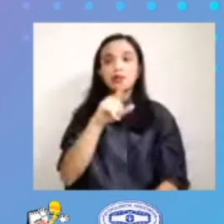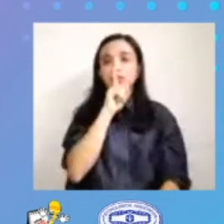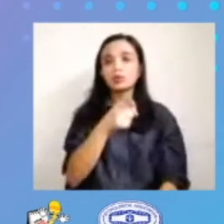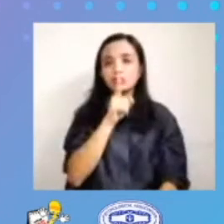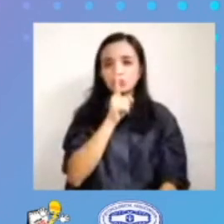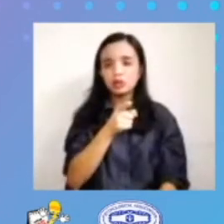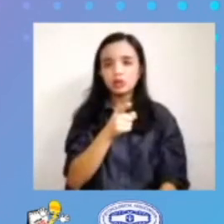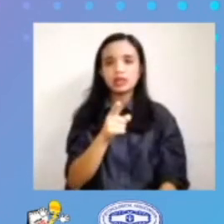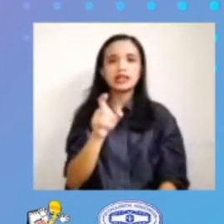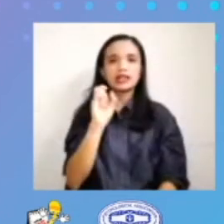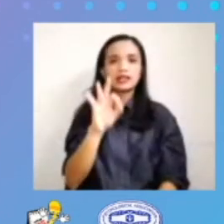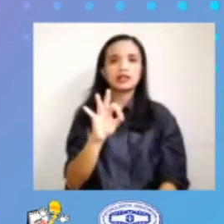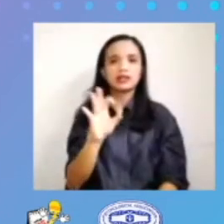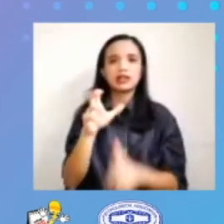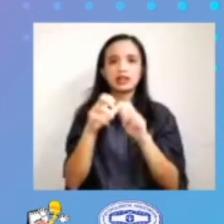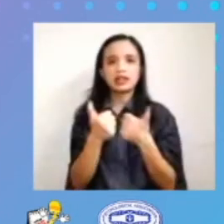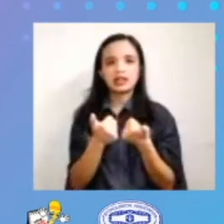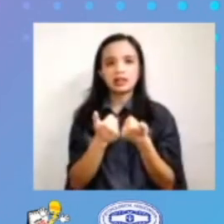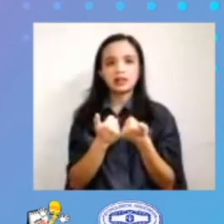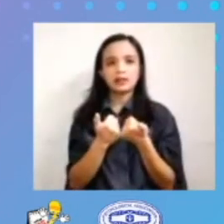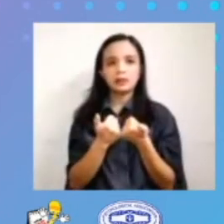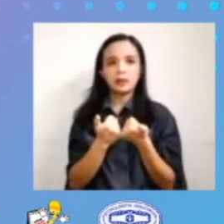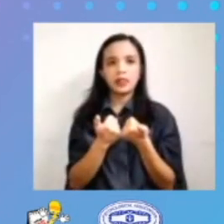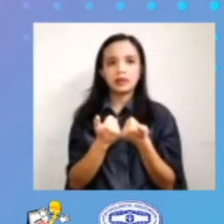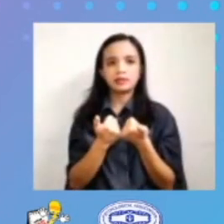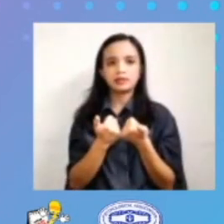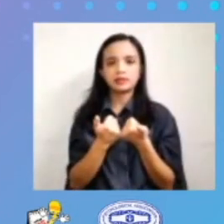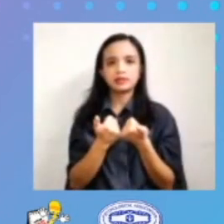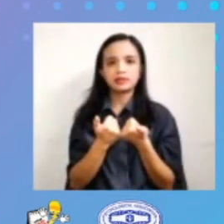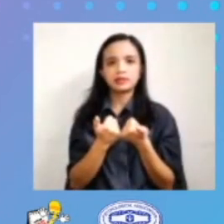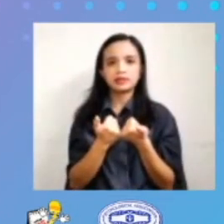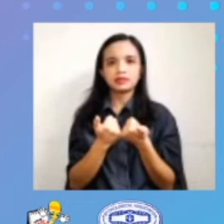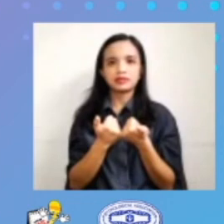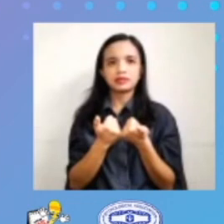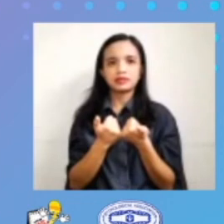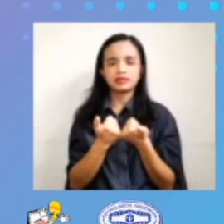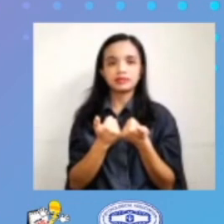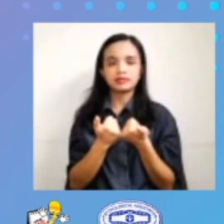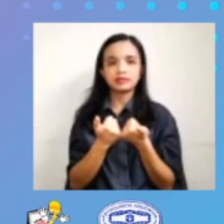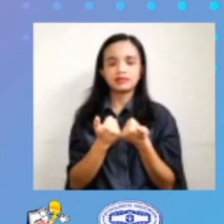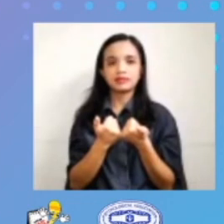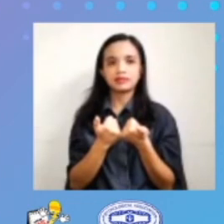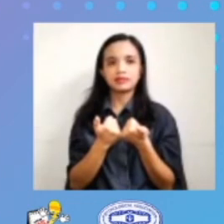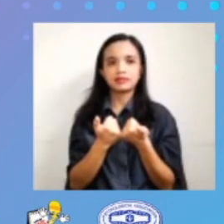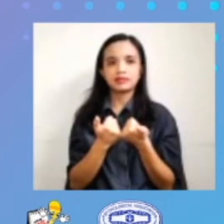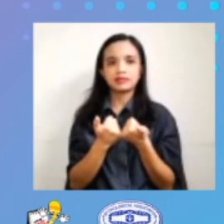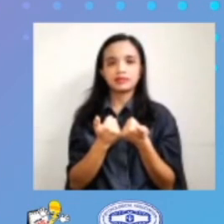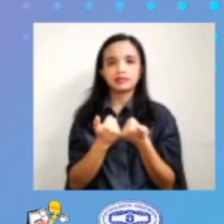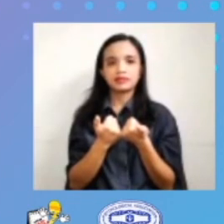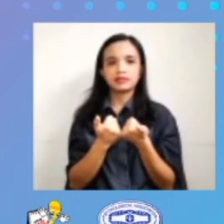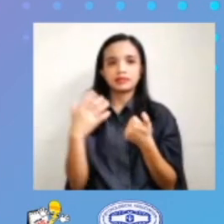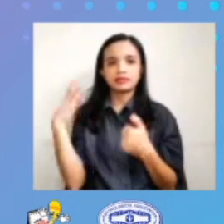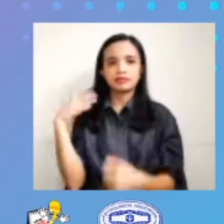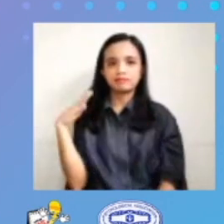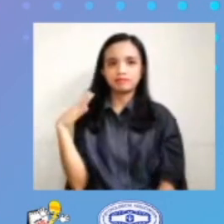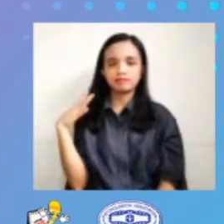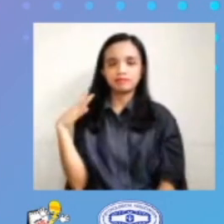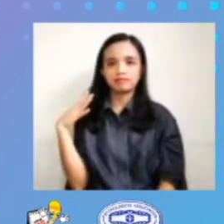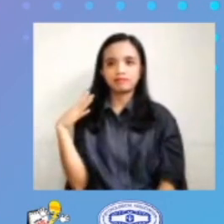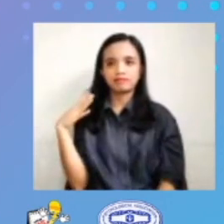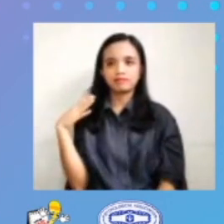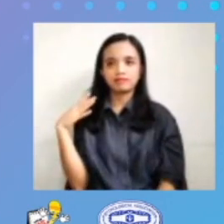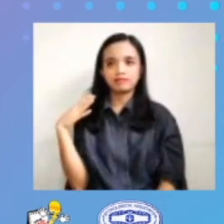is connected to your mind and connected to your decision. Ang ganda ng mga books niya, no? Pati yung flow, yung ng dugo, pinapakita niya